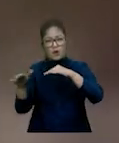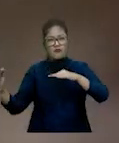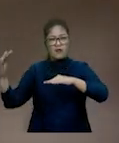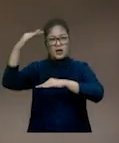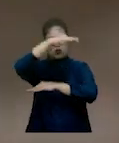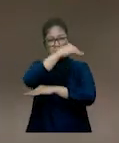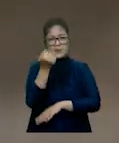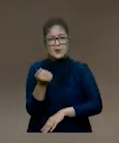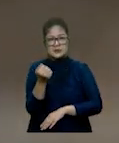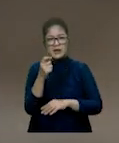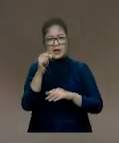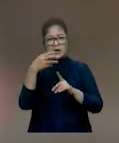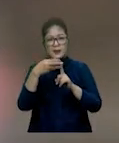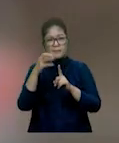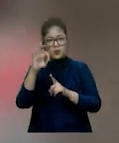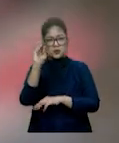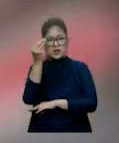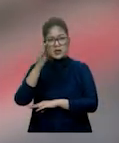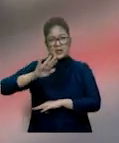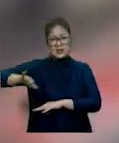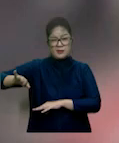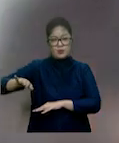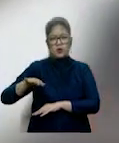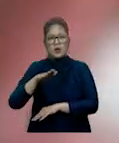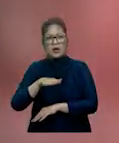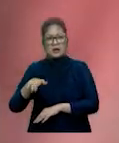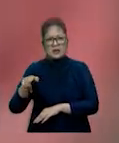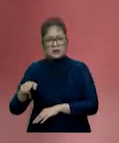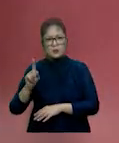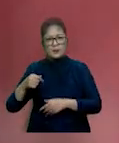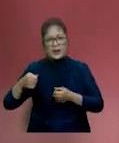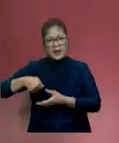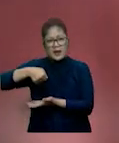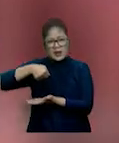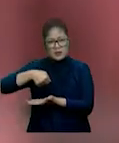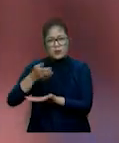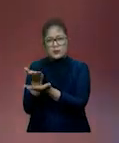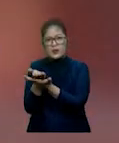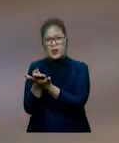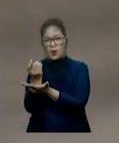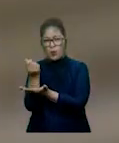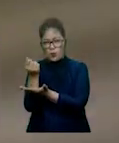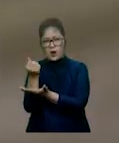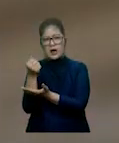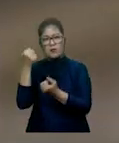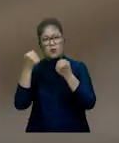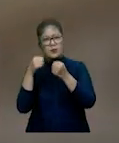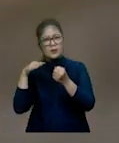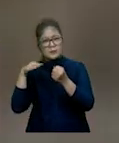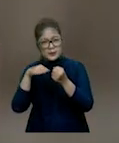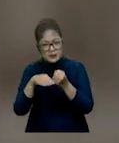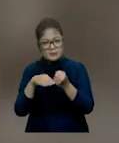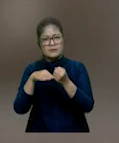Pasar Rebo Jakarta Timur balita ini dibekali kantong untuk meminta uang kepada para pengendara yang tengah berhenti di